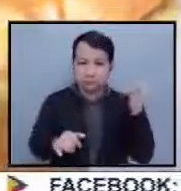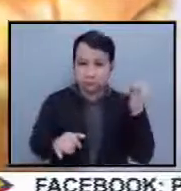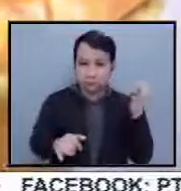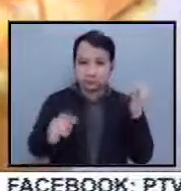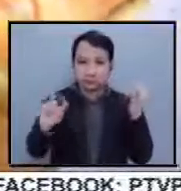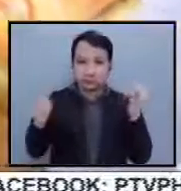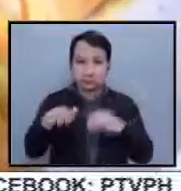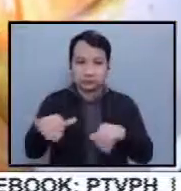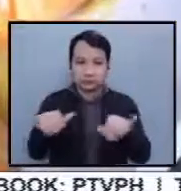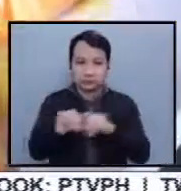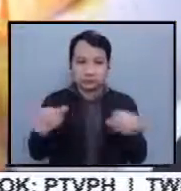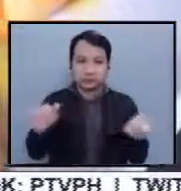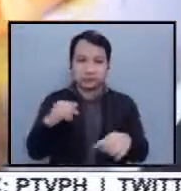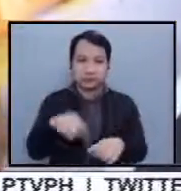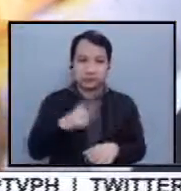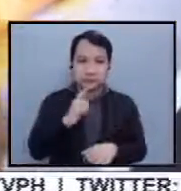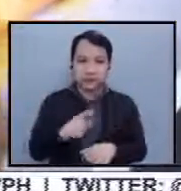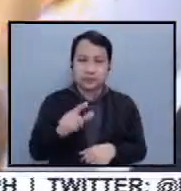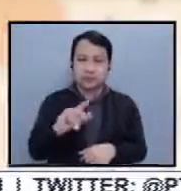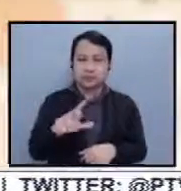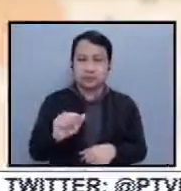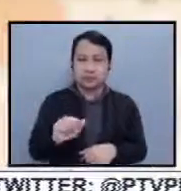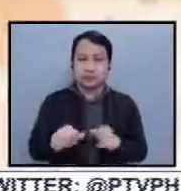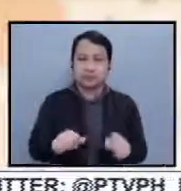dilaw at ang luya.